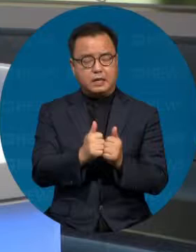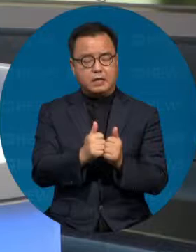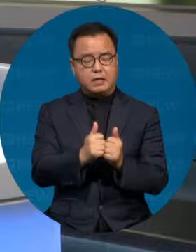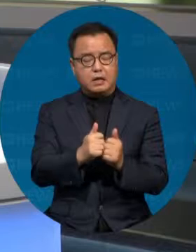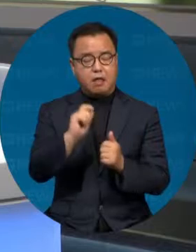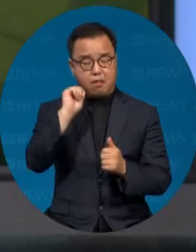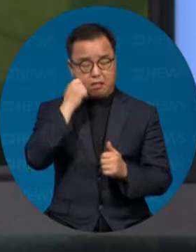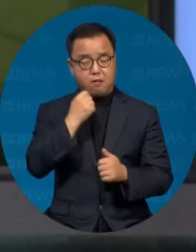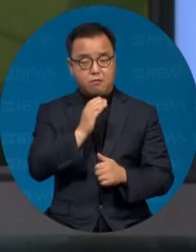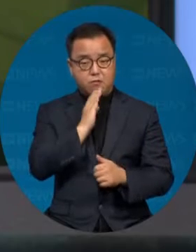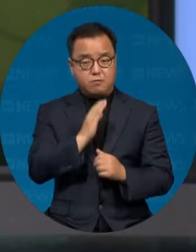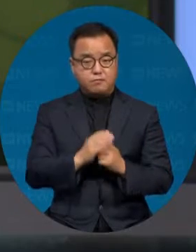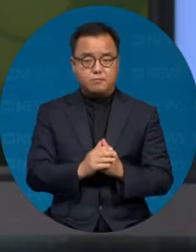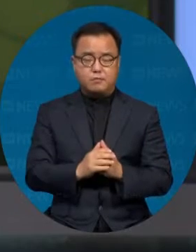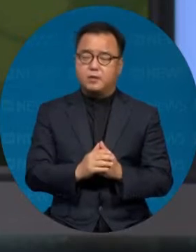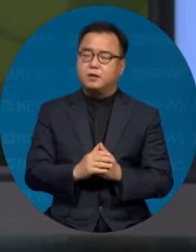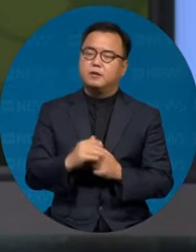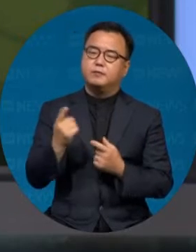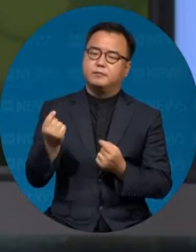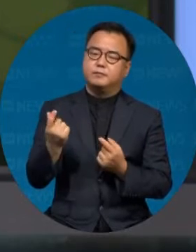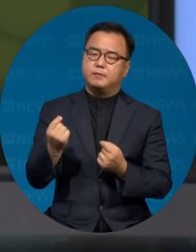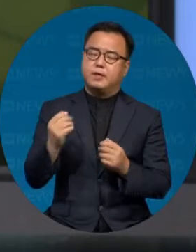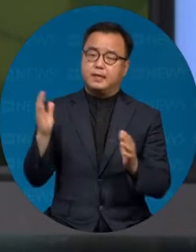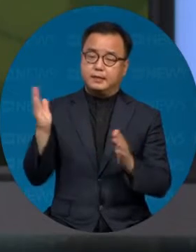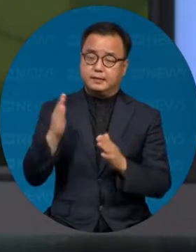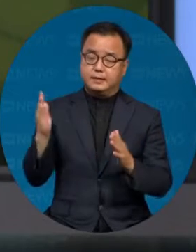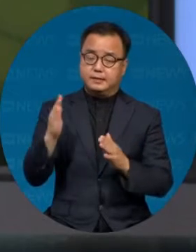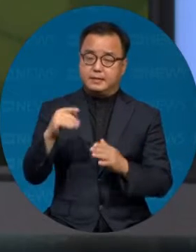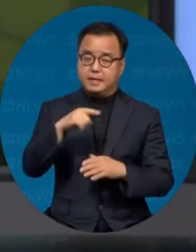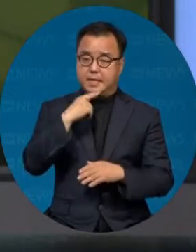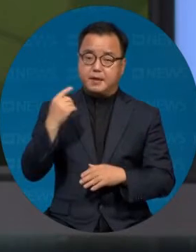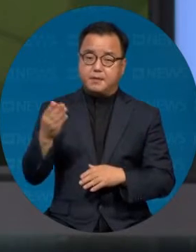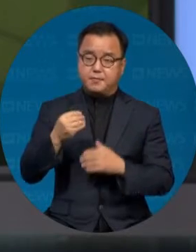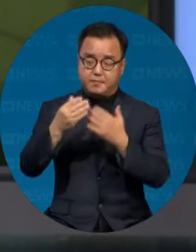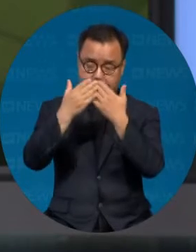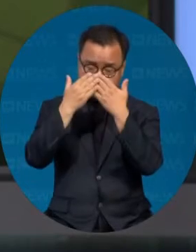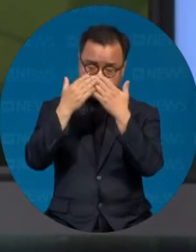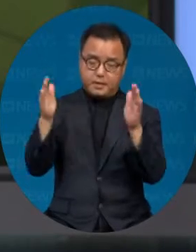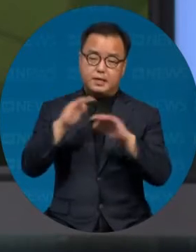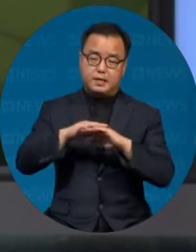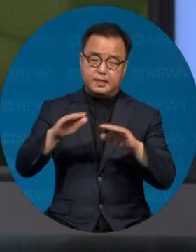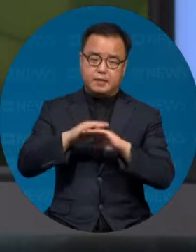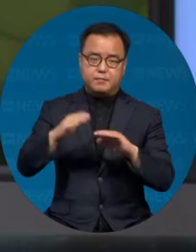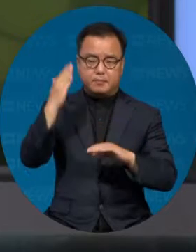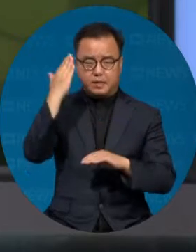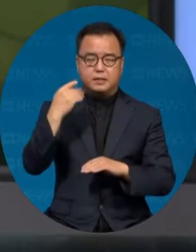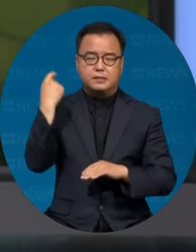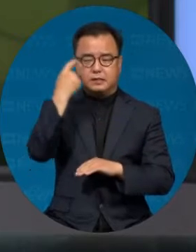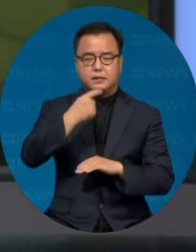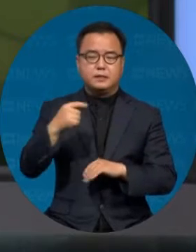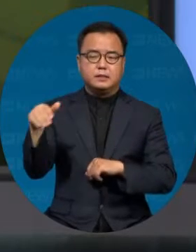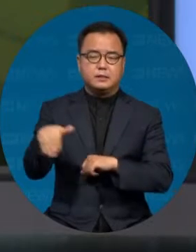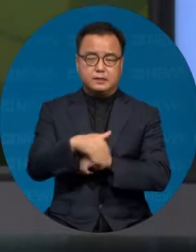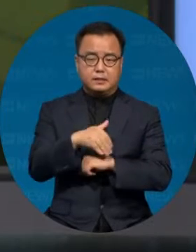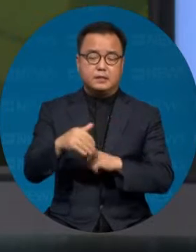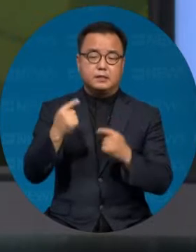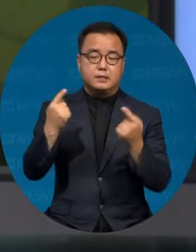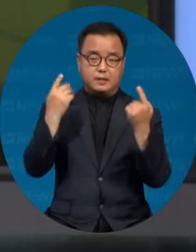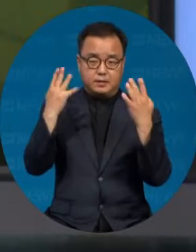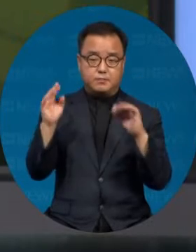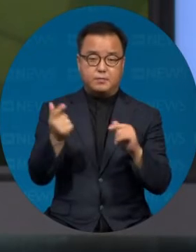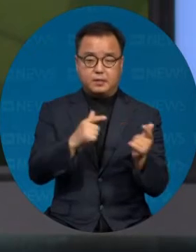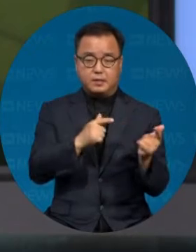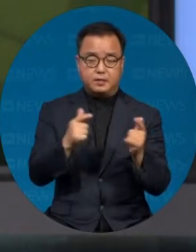네, 맞습니다. 이 학생들의 부채 탕감에 먼저 앞장선 건 이 흑인 대학들인데요. 이 외신은 미국 플로리다주에 위치한